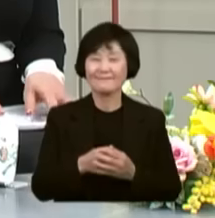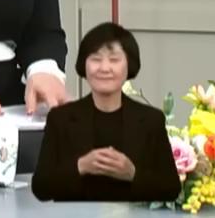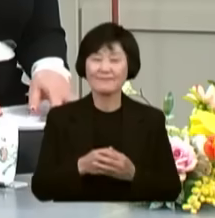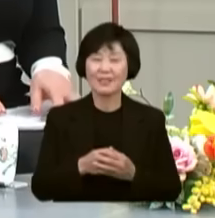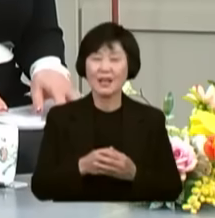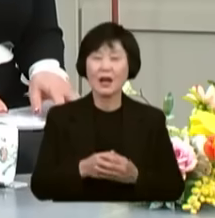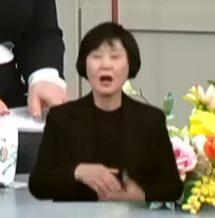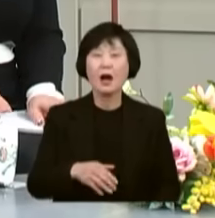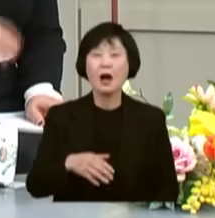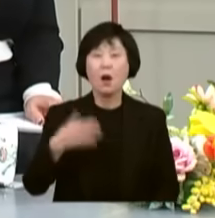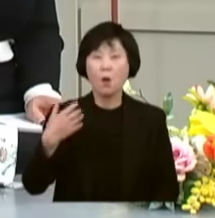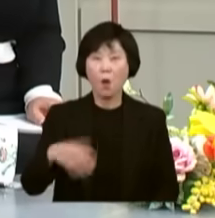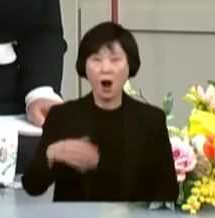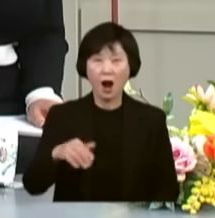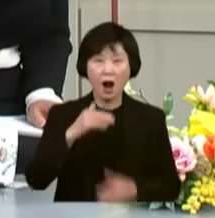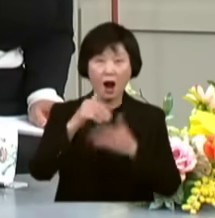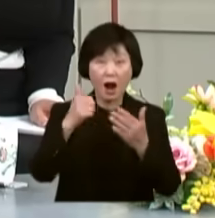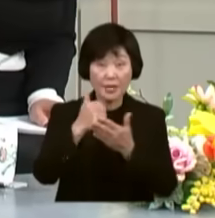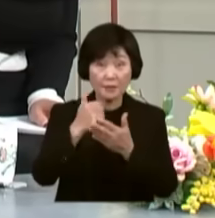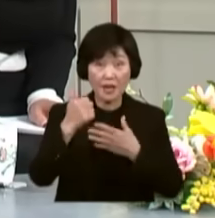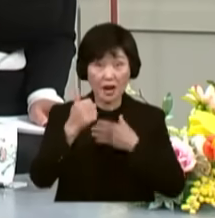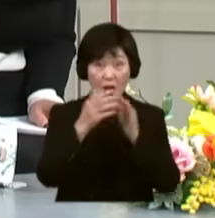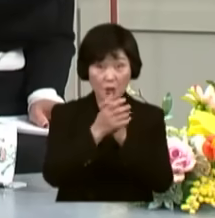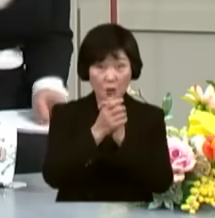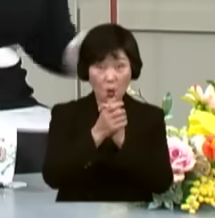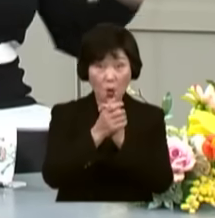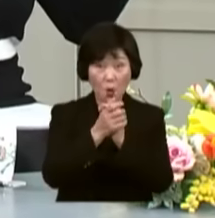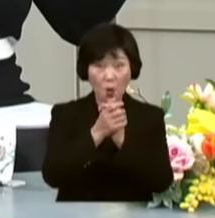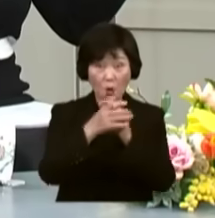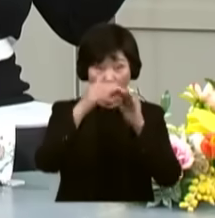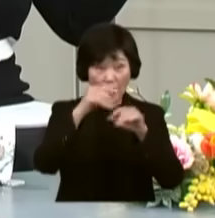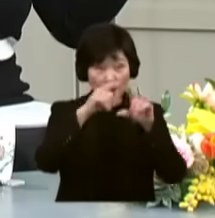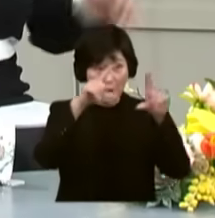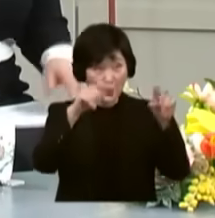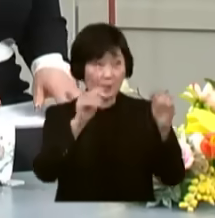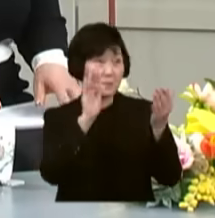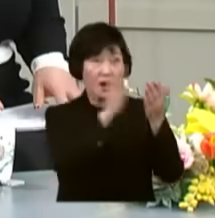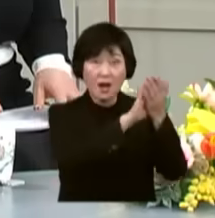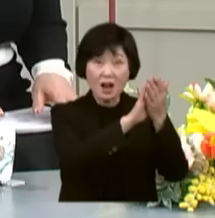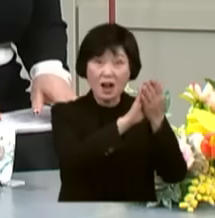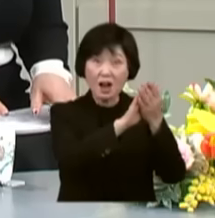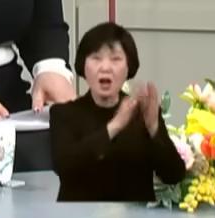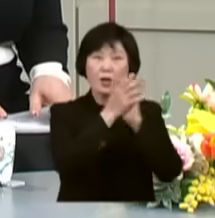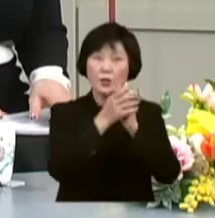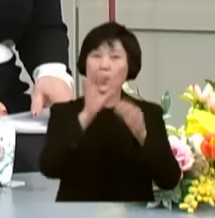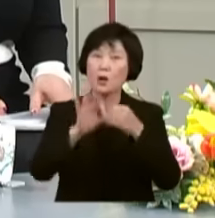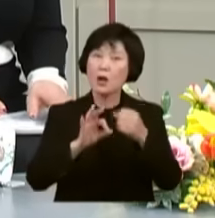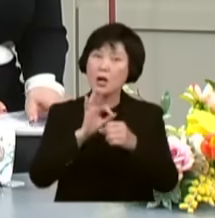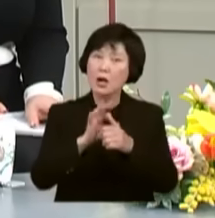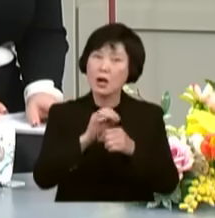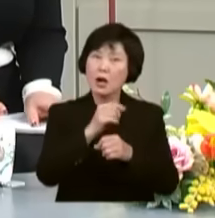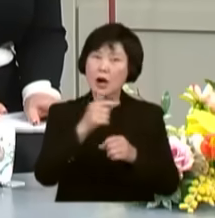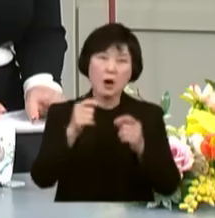같아요. 와 하나님. 내가 그 기도문을 갖다가 끼워놓고 기도 10년이 걸렸다. 너무 길게 너무